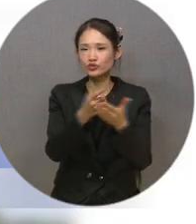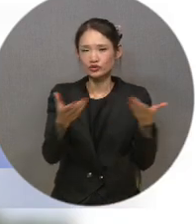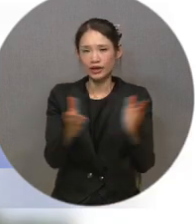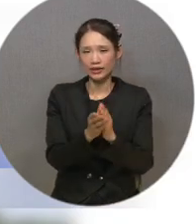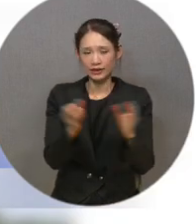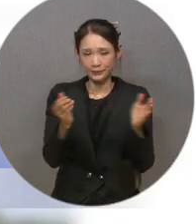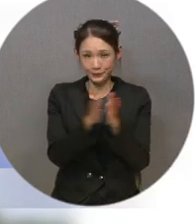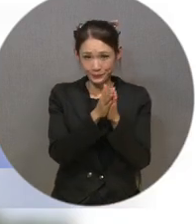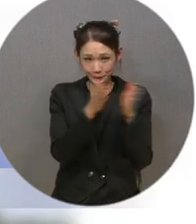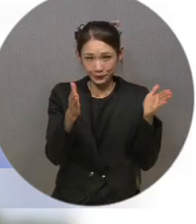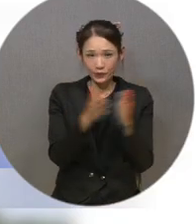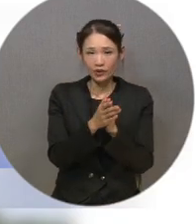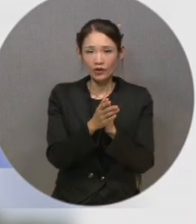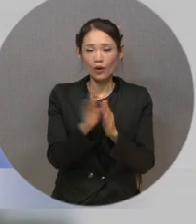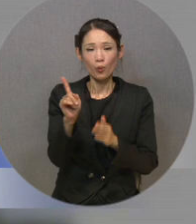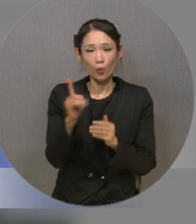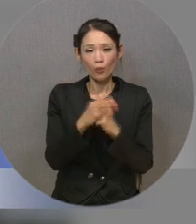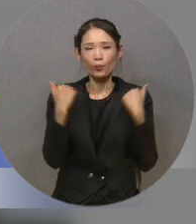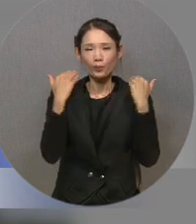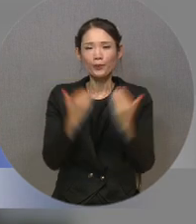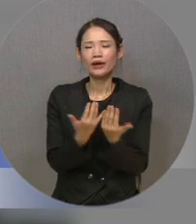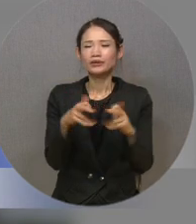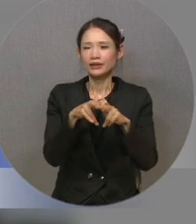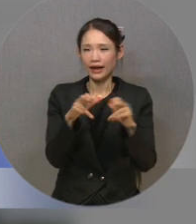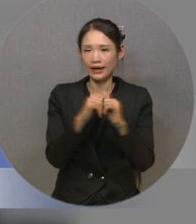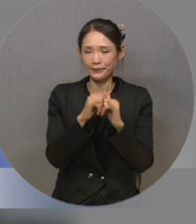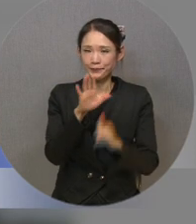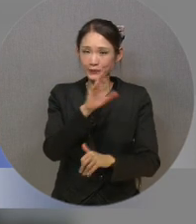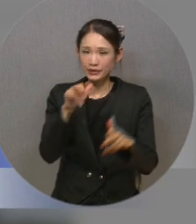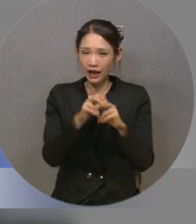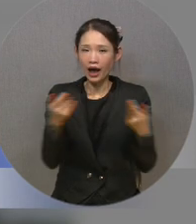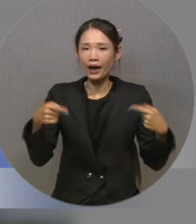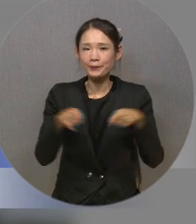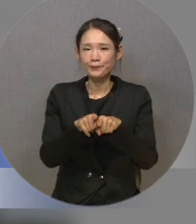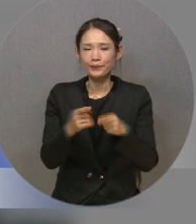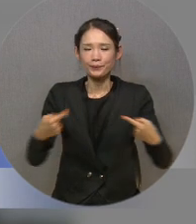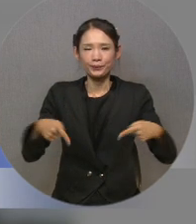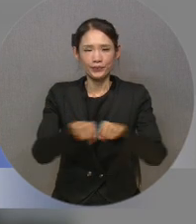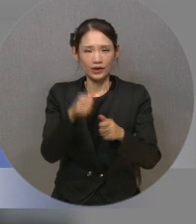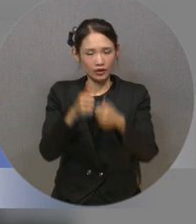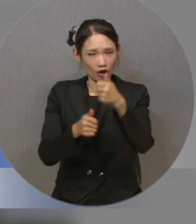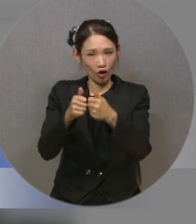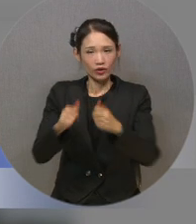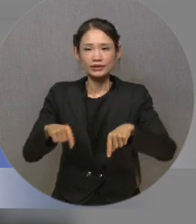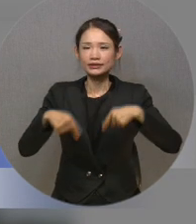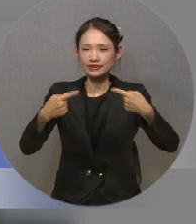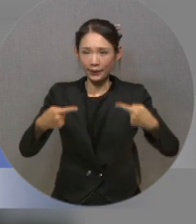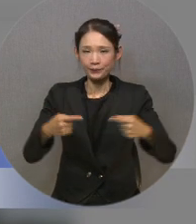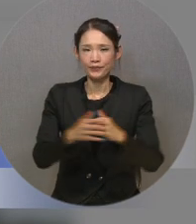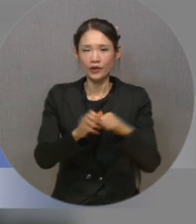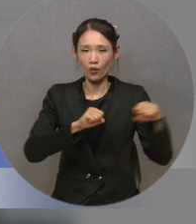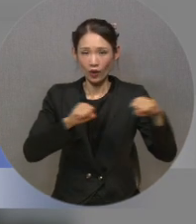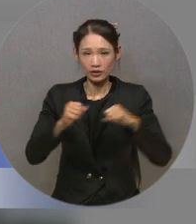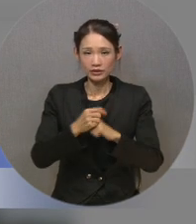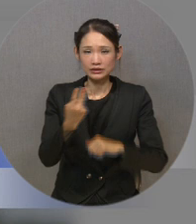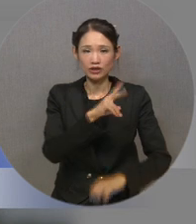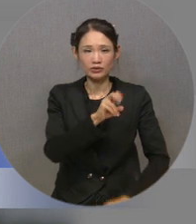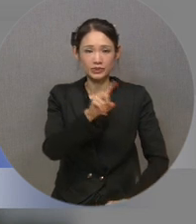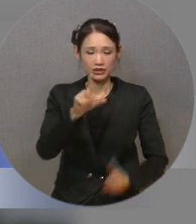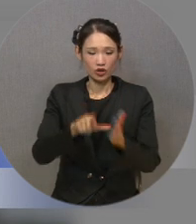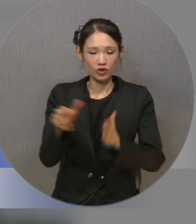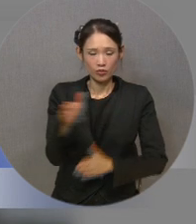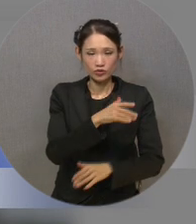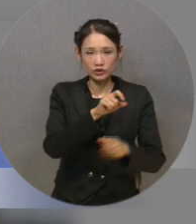발달장애인과 비장애인이 한 팀을 이뤄 훈련하고 경기에 참가하는 활동인데요. 지난 2021년부터 스페셜